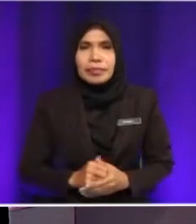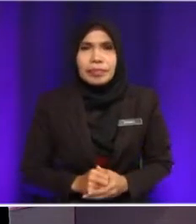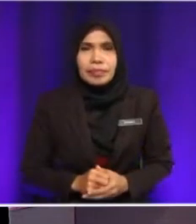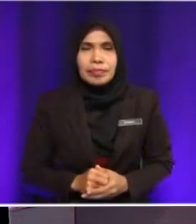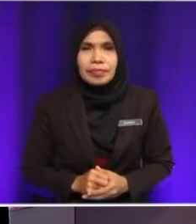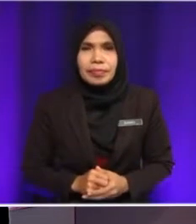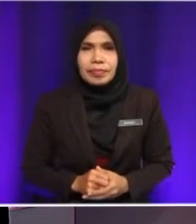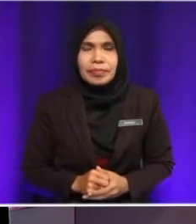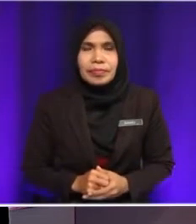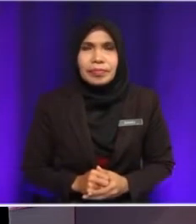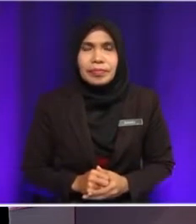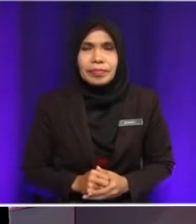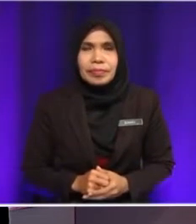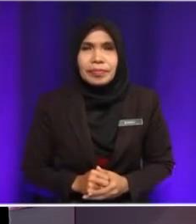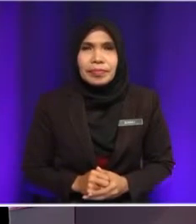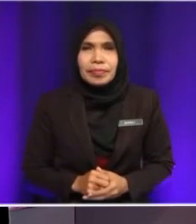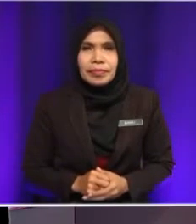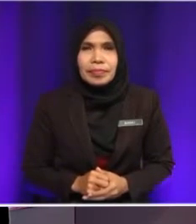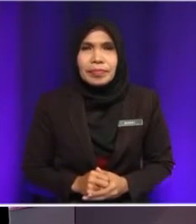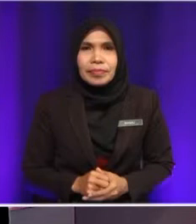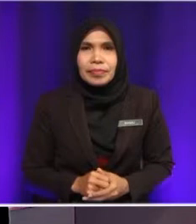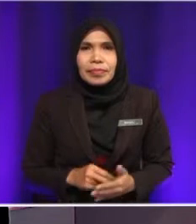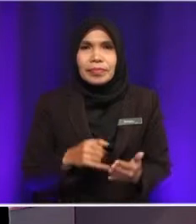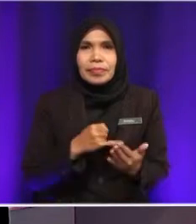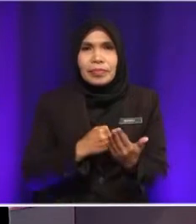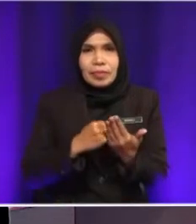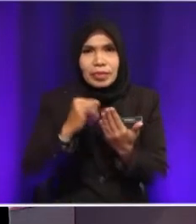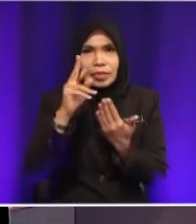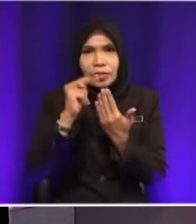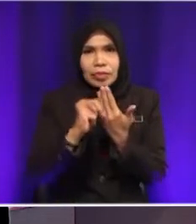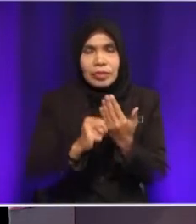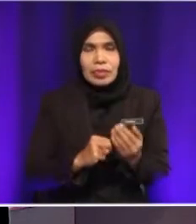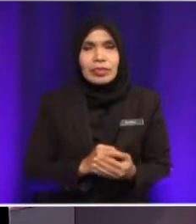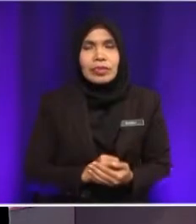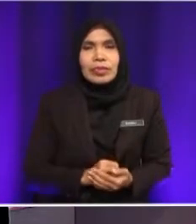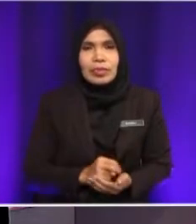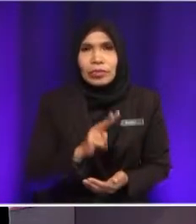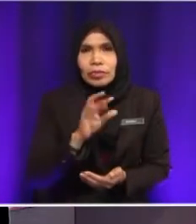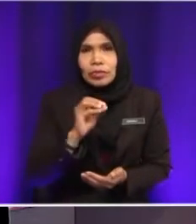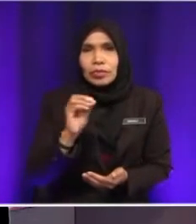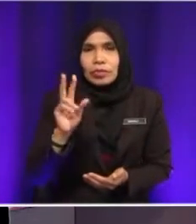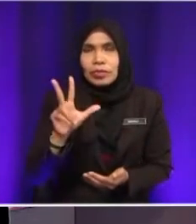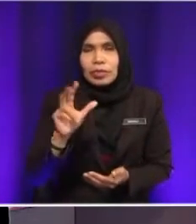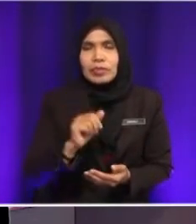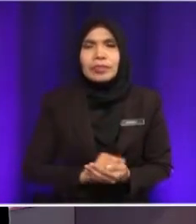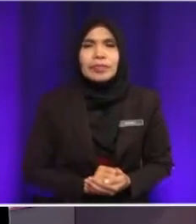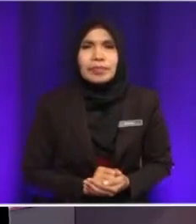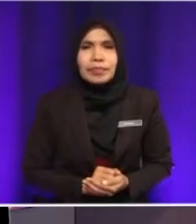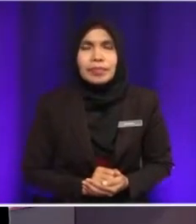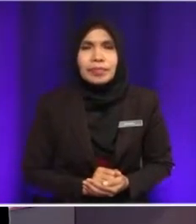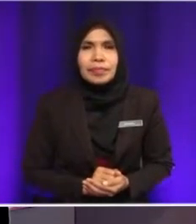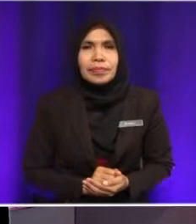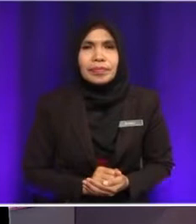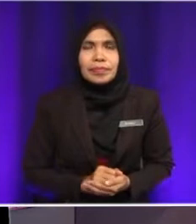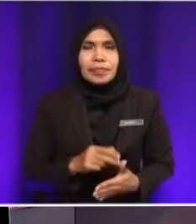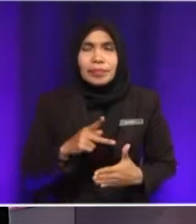murid dan juga ibu bapak oke pada bulan Januari tahun 2023 pada minggu yang kedua pihak sekolah